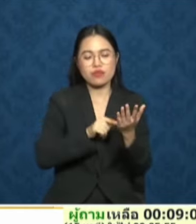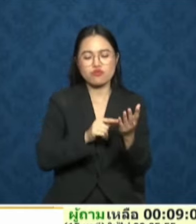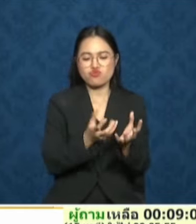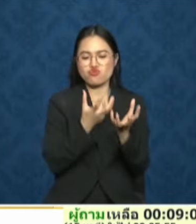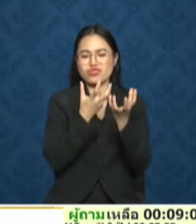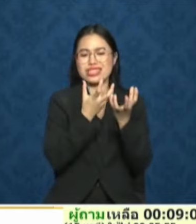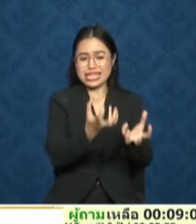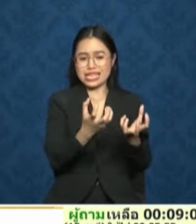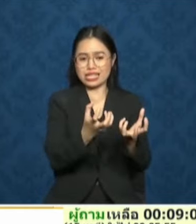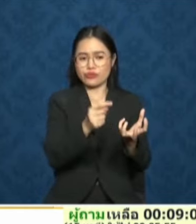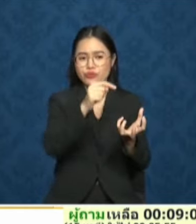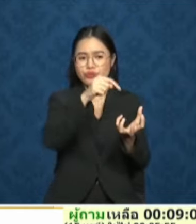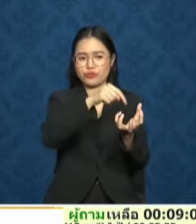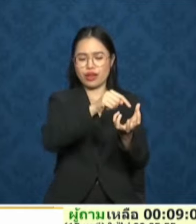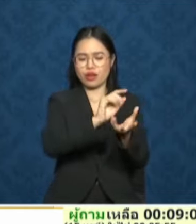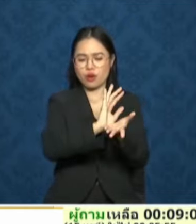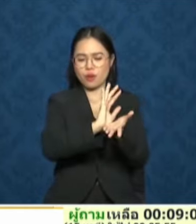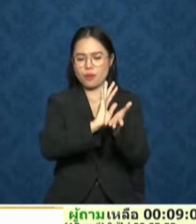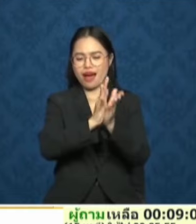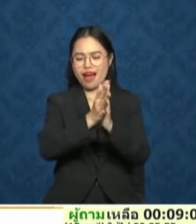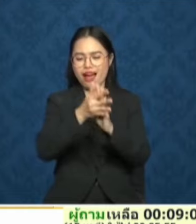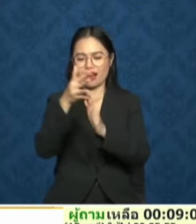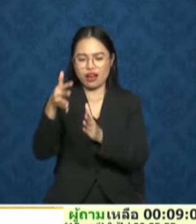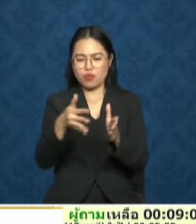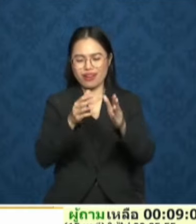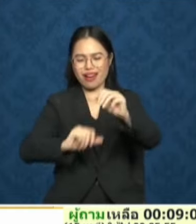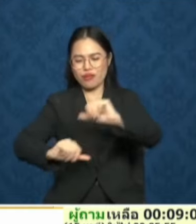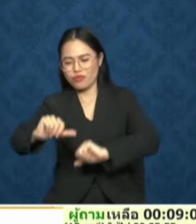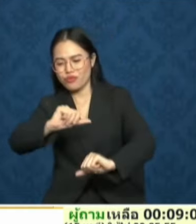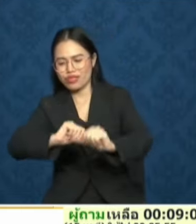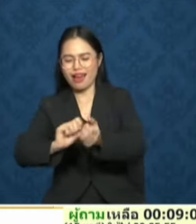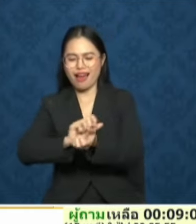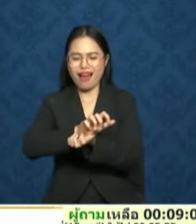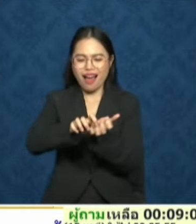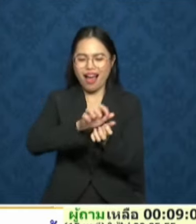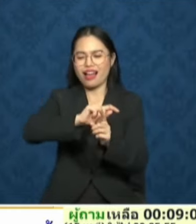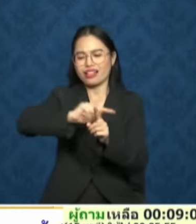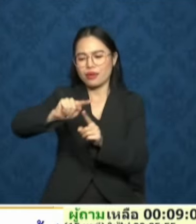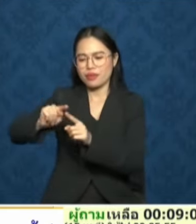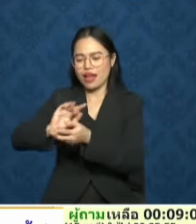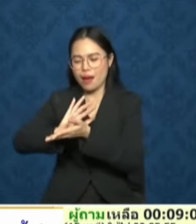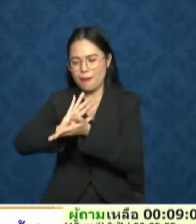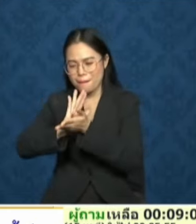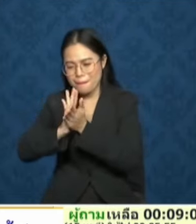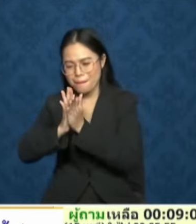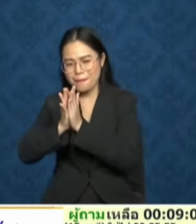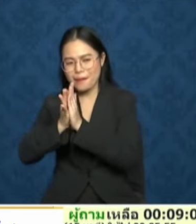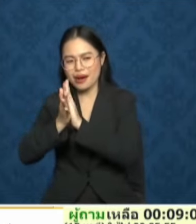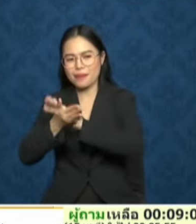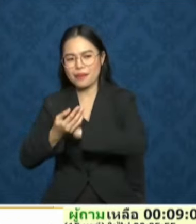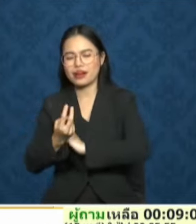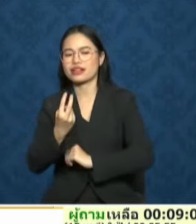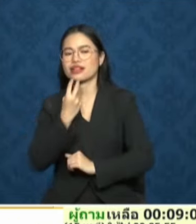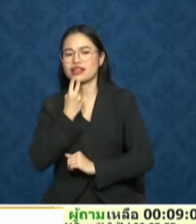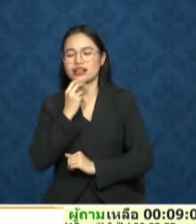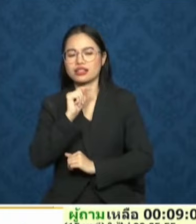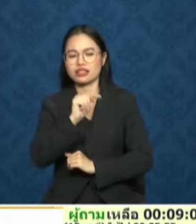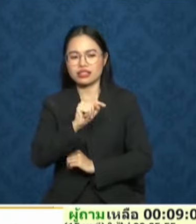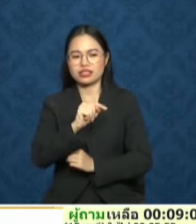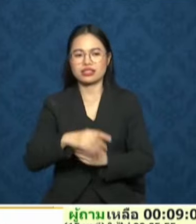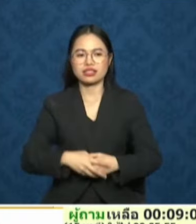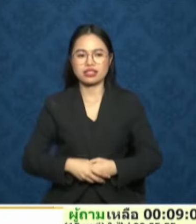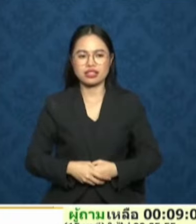นก้อนหินแบนี้กวาจะได้มาตองไปผ่านกระบวนการต่ๆก่อนถึจะได้มาเป็นแร่ litiem ตามที่ทุกคนอยากได้แล